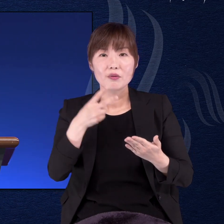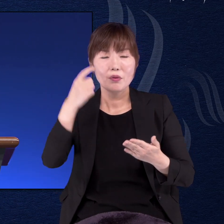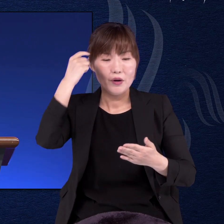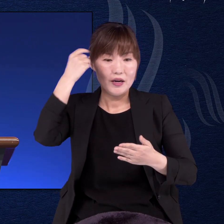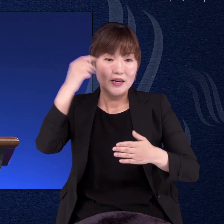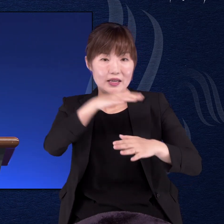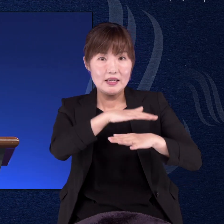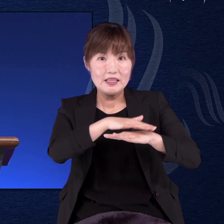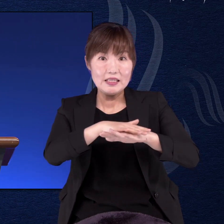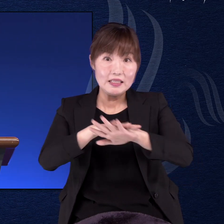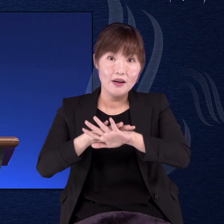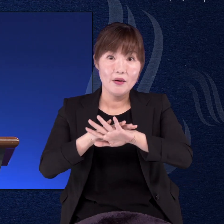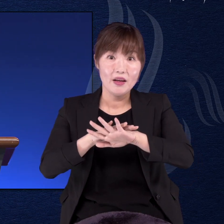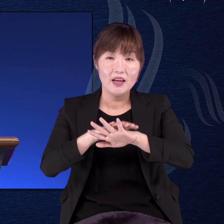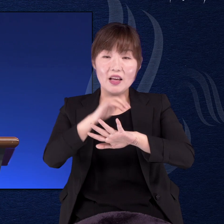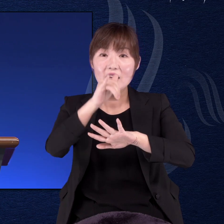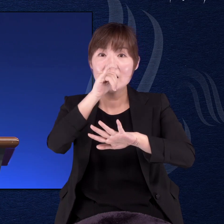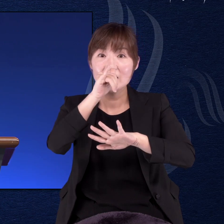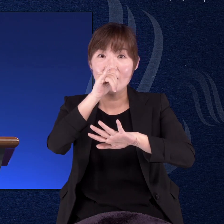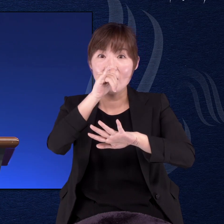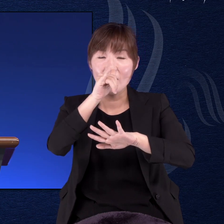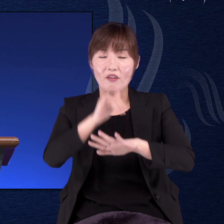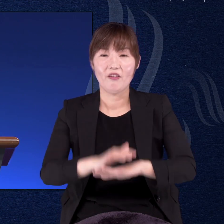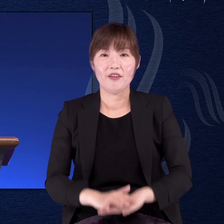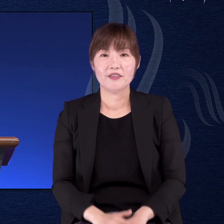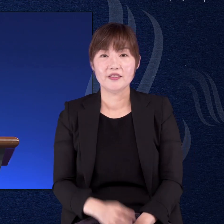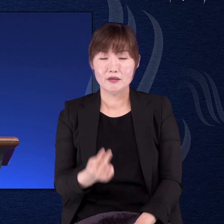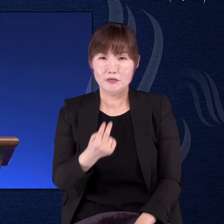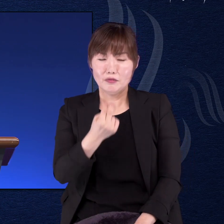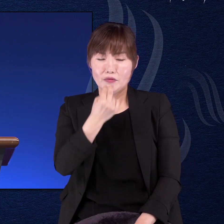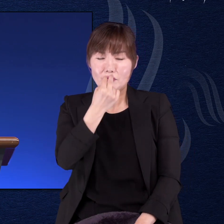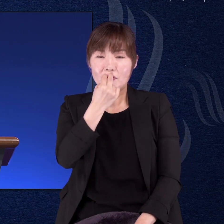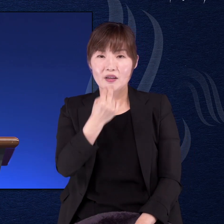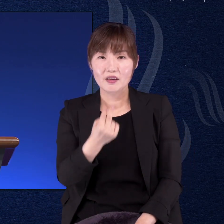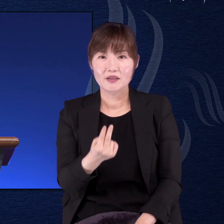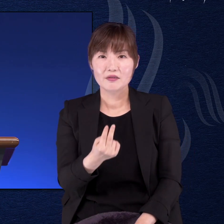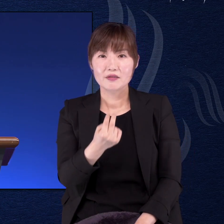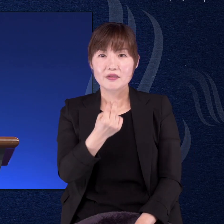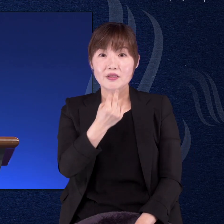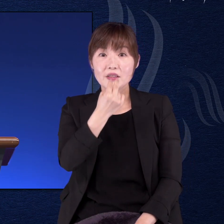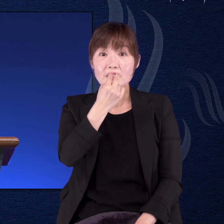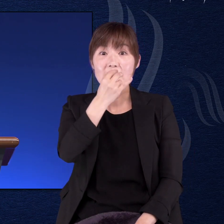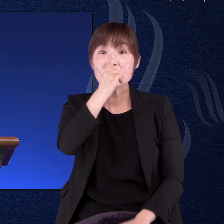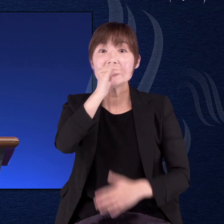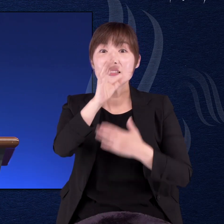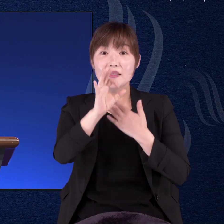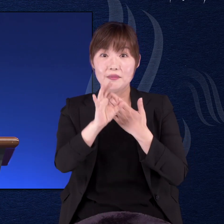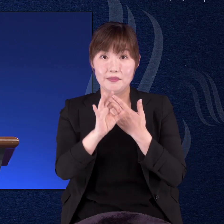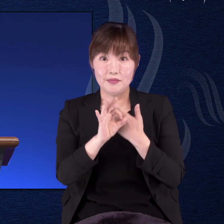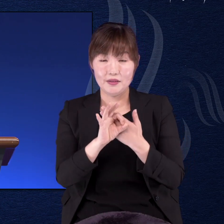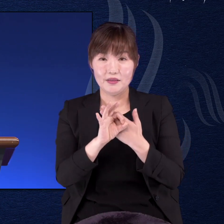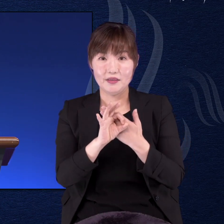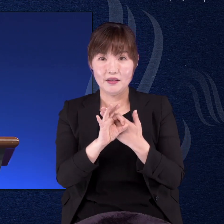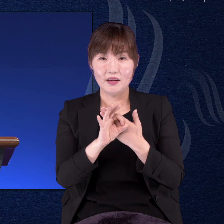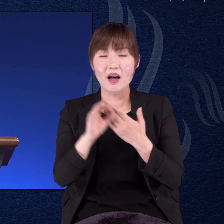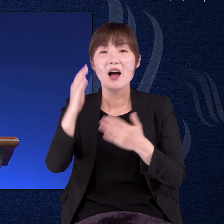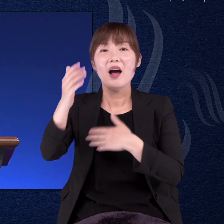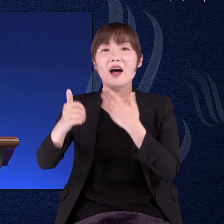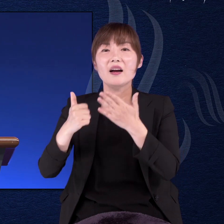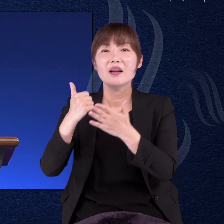거. 내가 숨을 쉬고 있으면 하나님을 계속 생각할 수 있게 되는 것